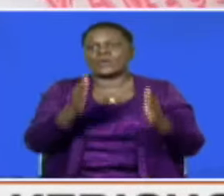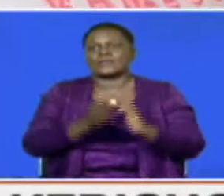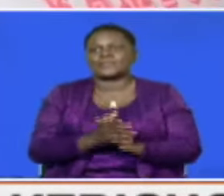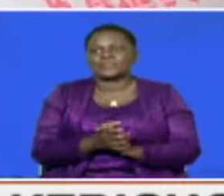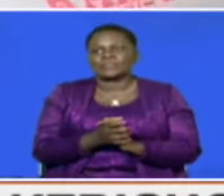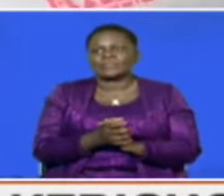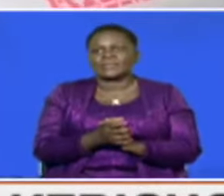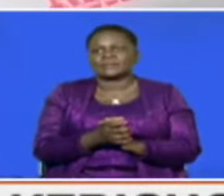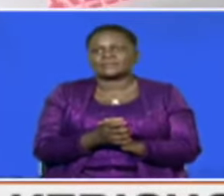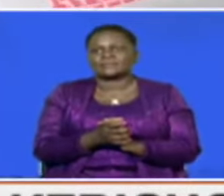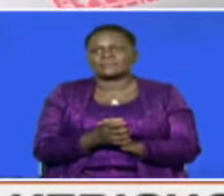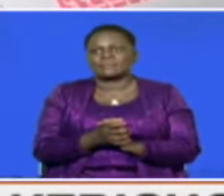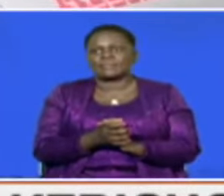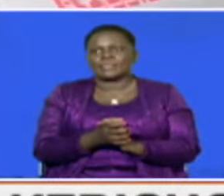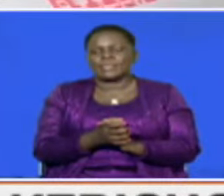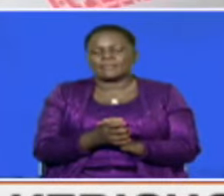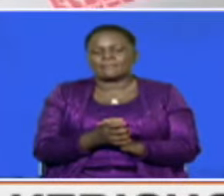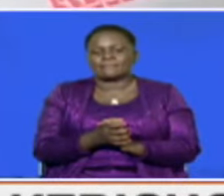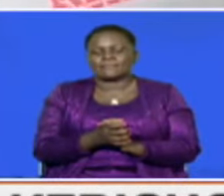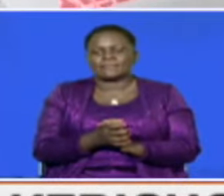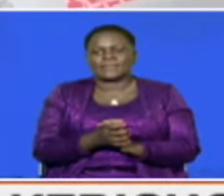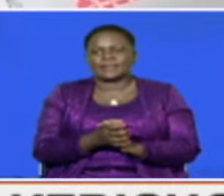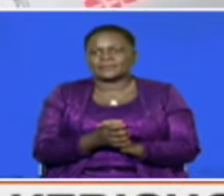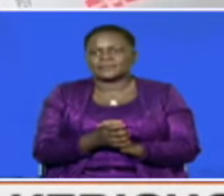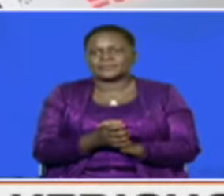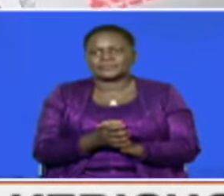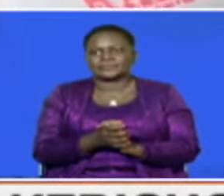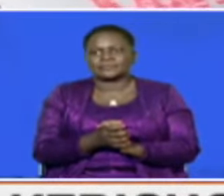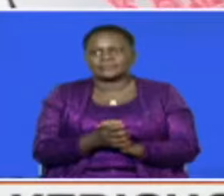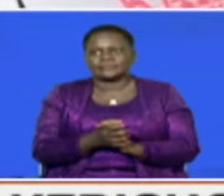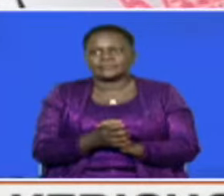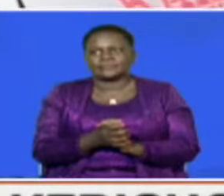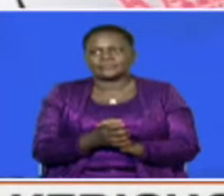Londiani. Clement Masombo, KTN News.